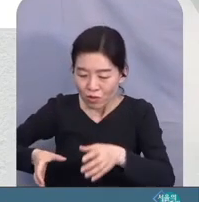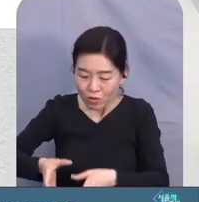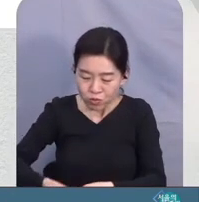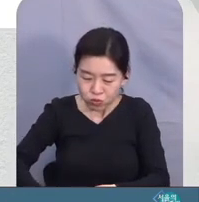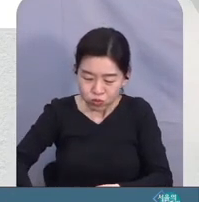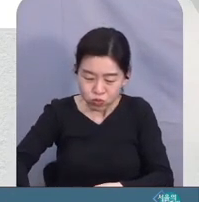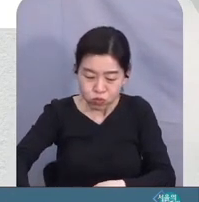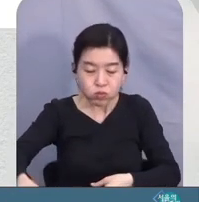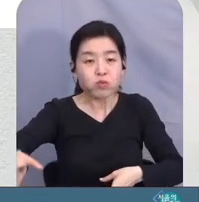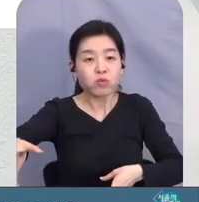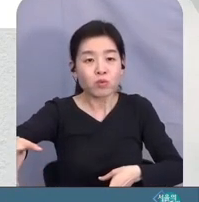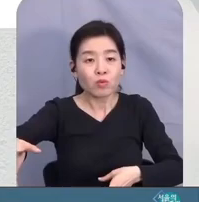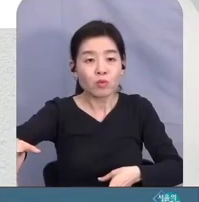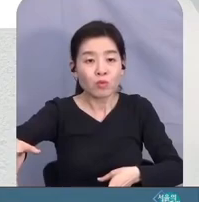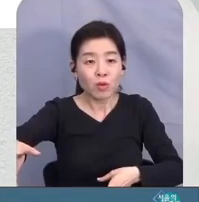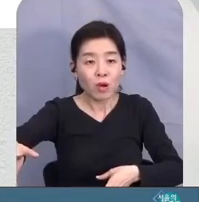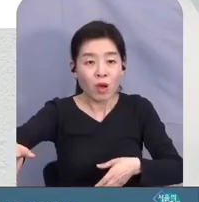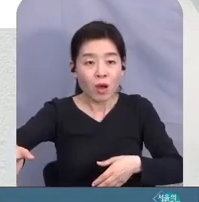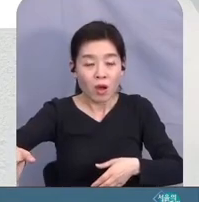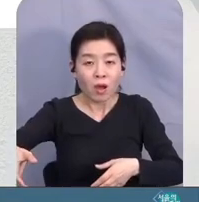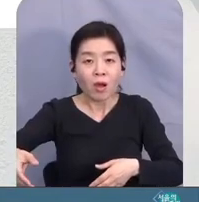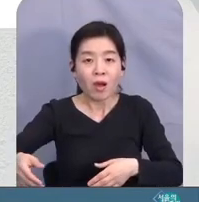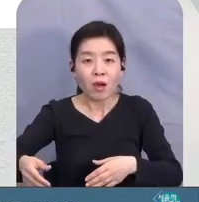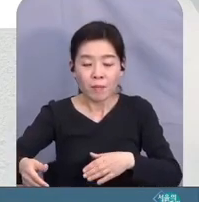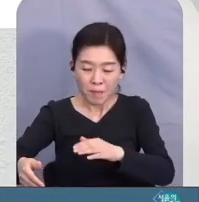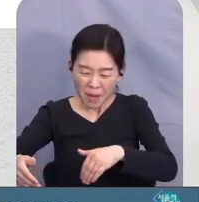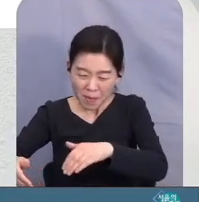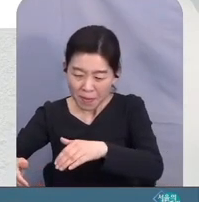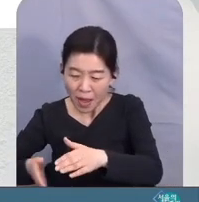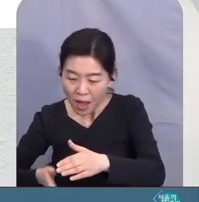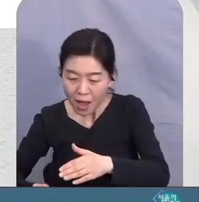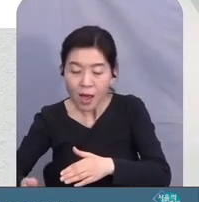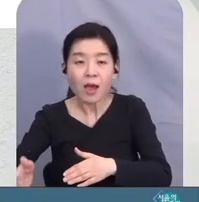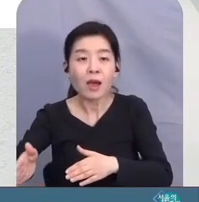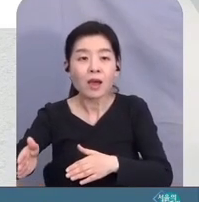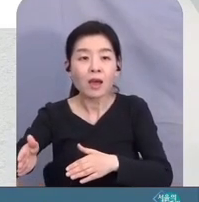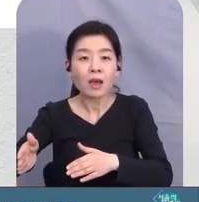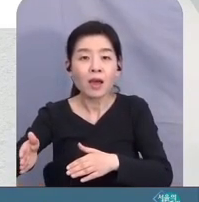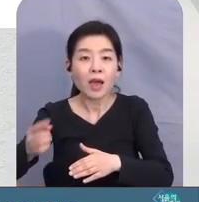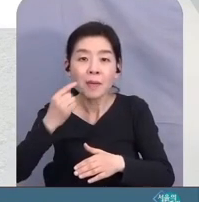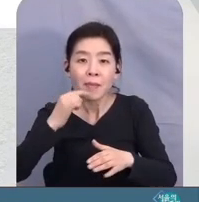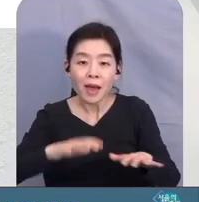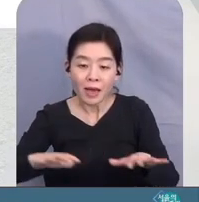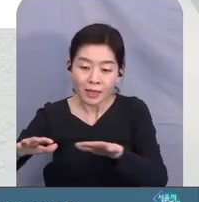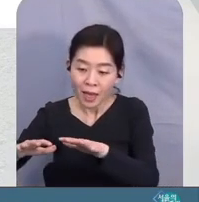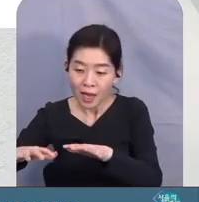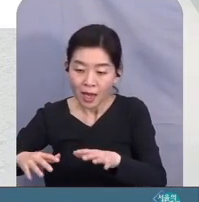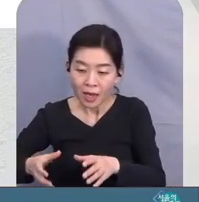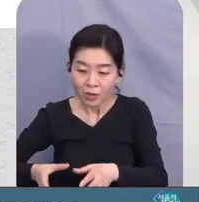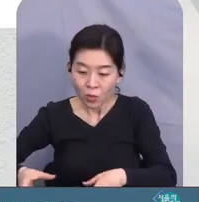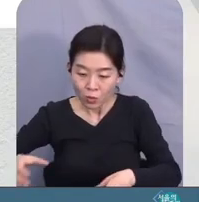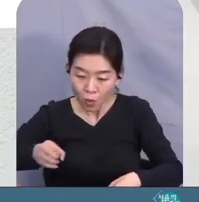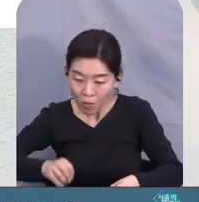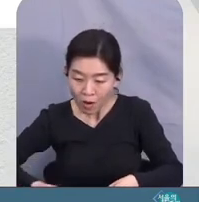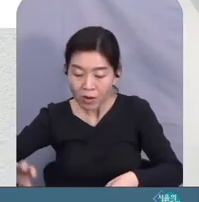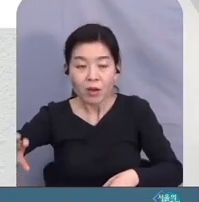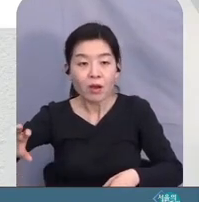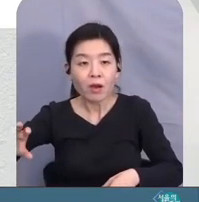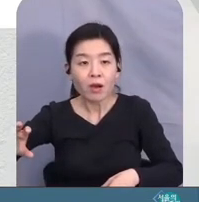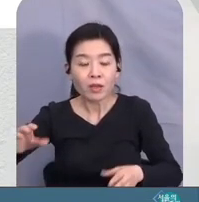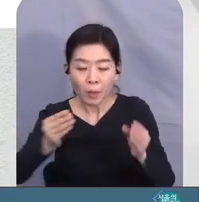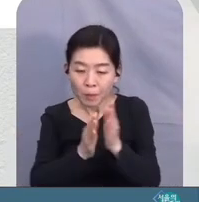바다로 버리려고. 맞습니다. 근데 그 이면에는 더 중요한 문제가 있어요. 무슨